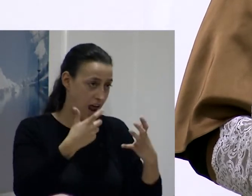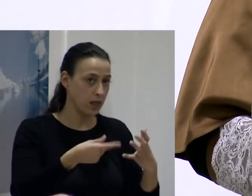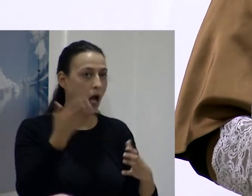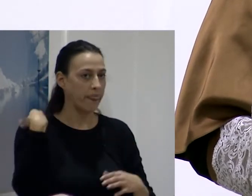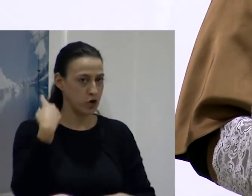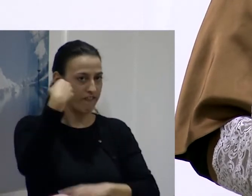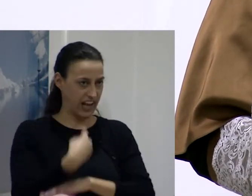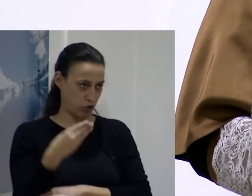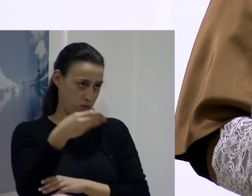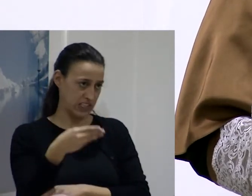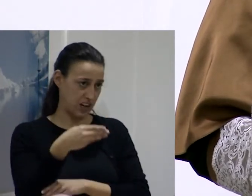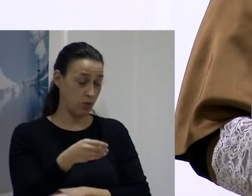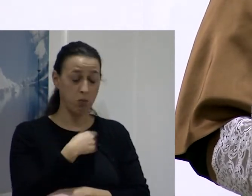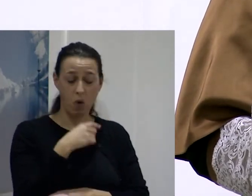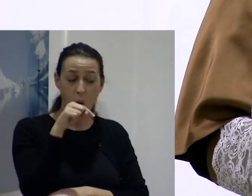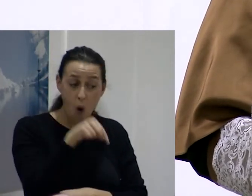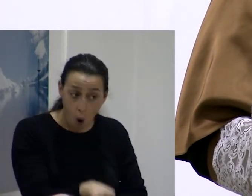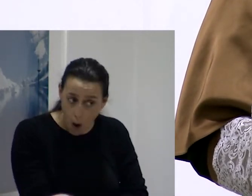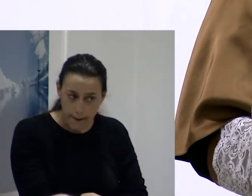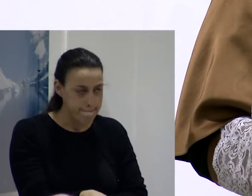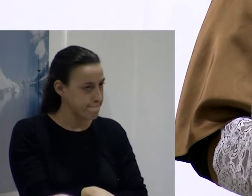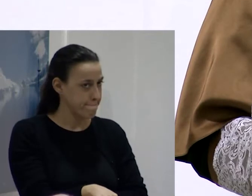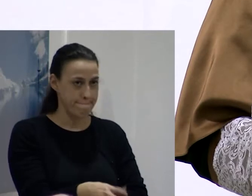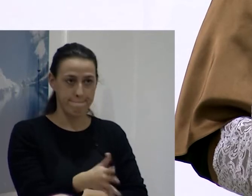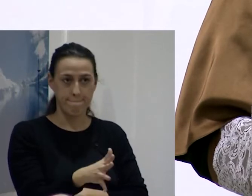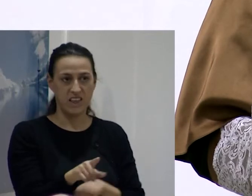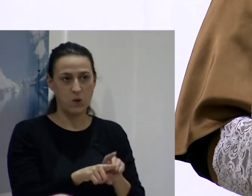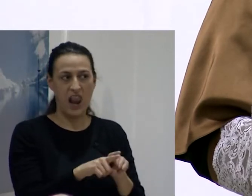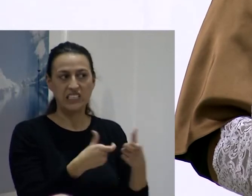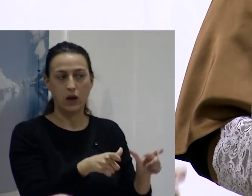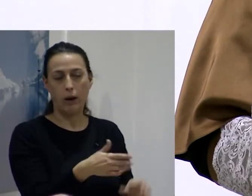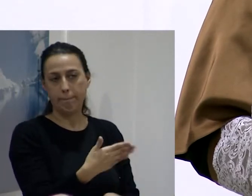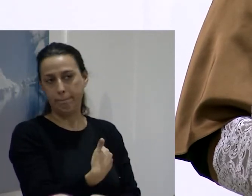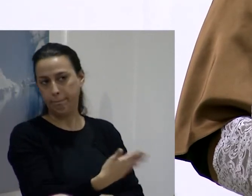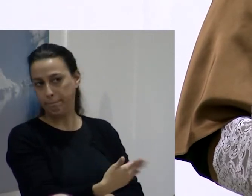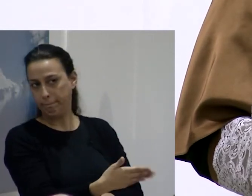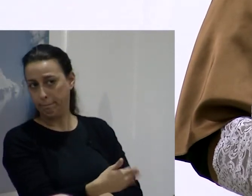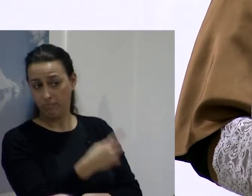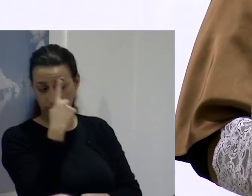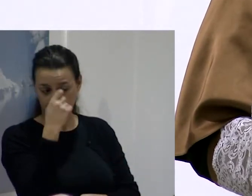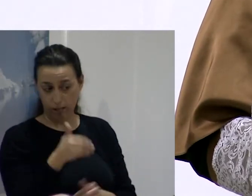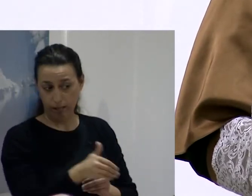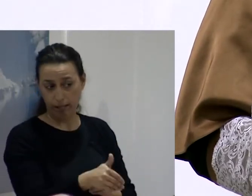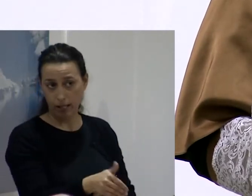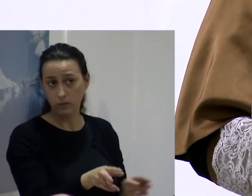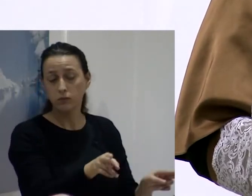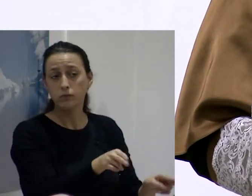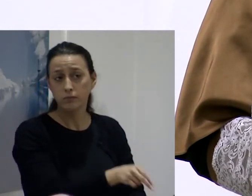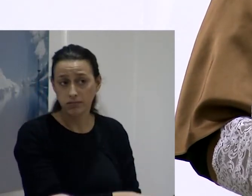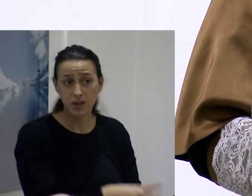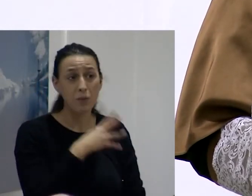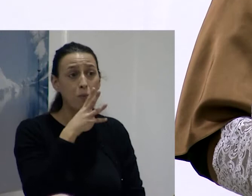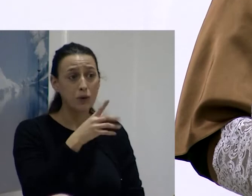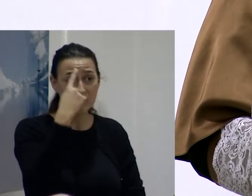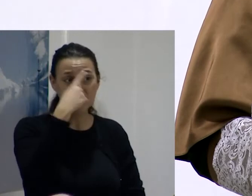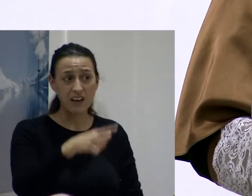Avui sobreviu malament com una assignatura marginal, per poc de temps. Quan s'aplica la